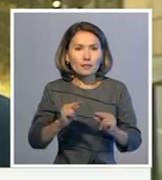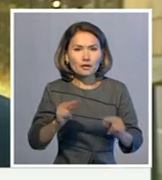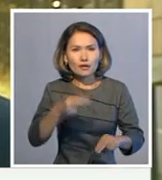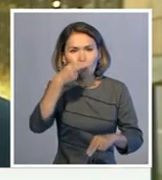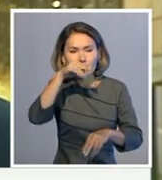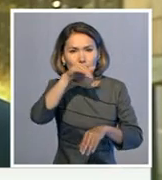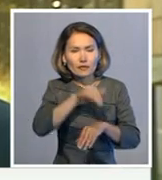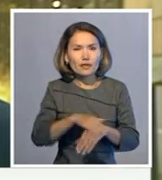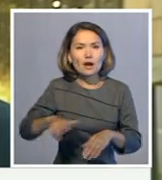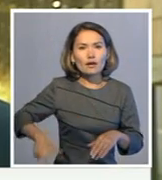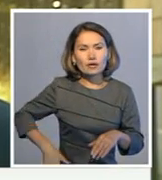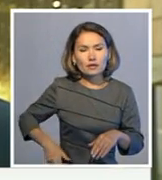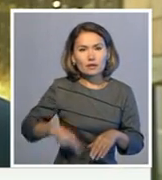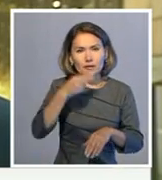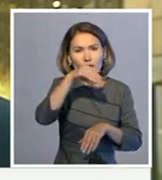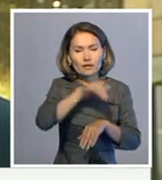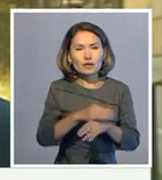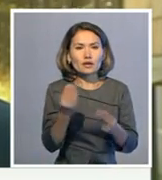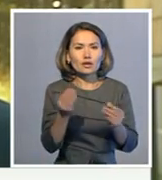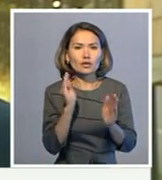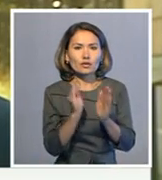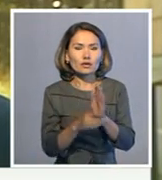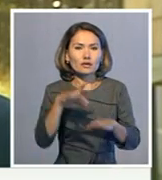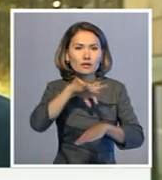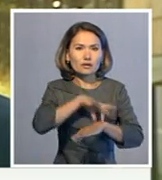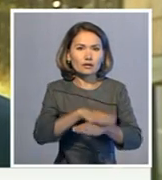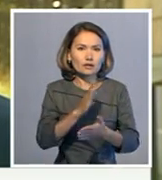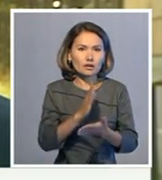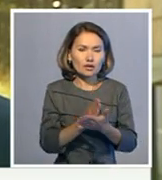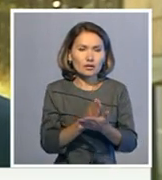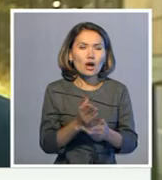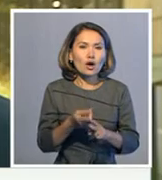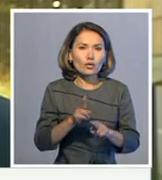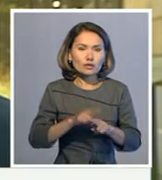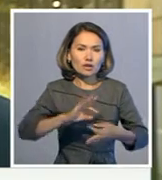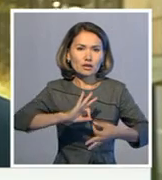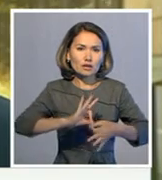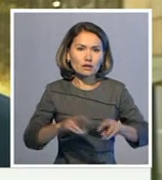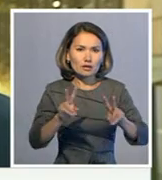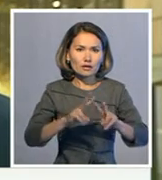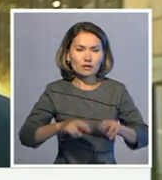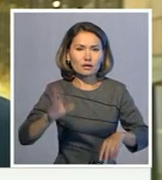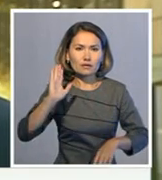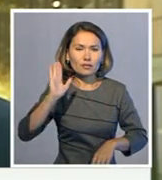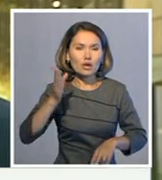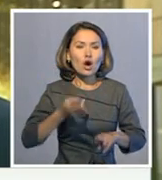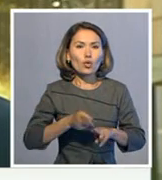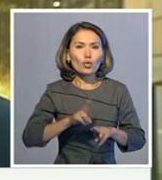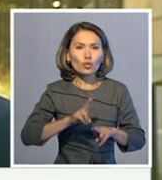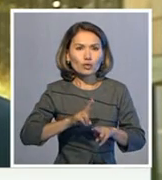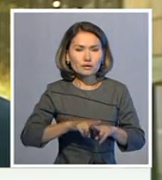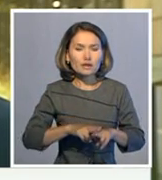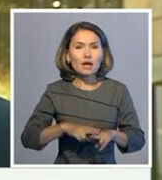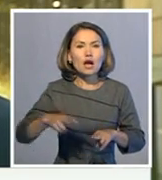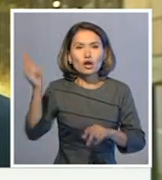әкімдігіндегі орналасқан, яғни білім басқармасының басшысына ұсыныс жолданған болатын. Яғни ұсыныста бұл кісіні орнынан